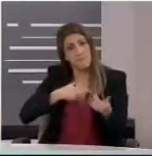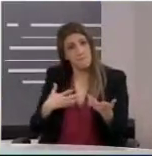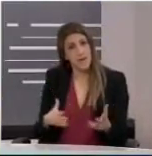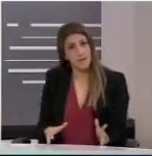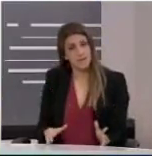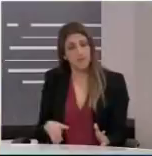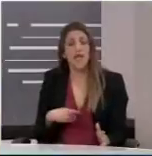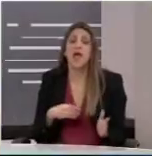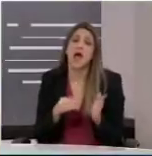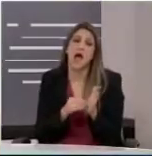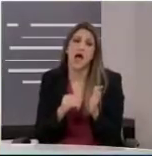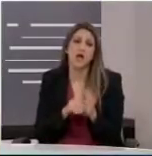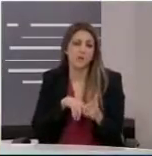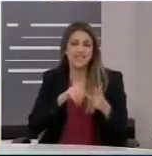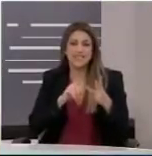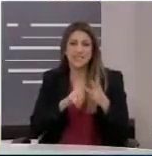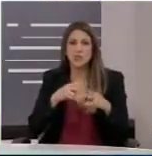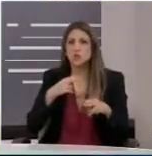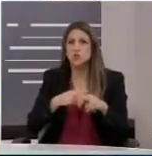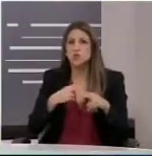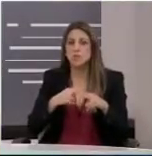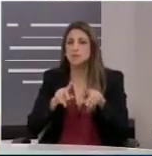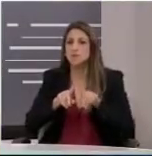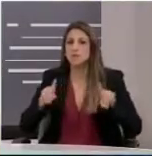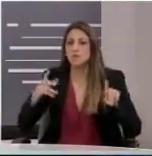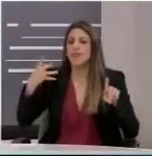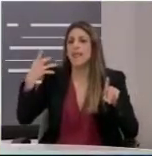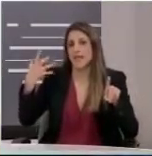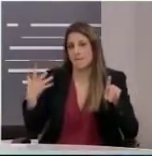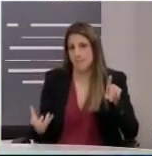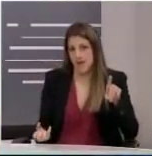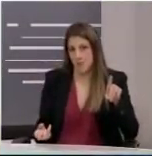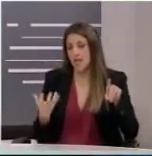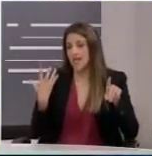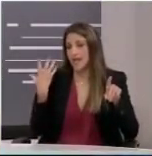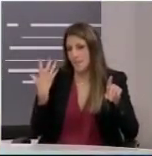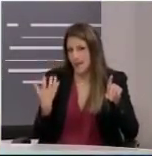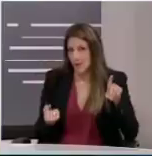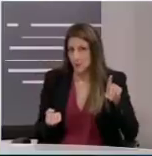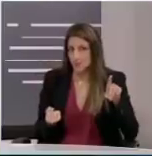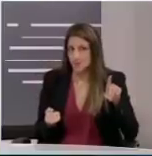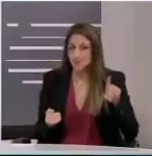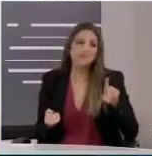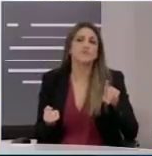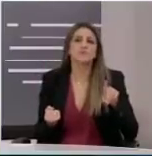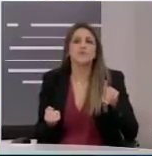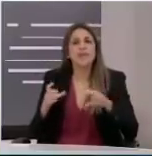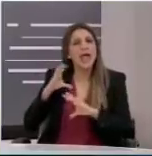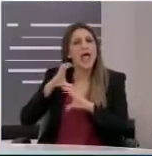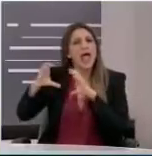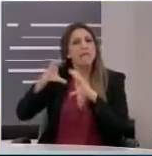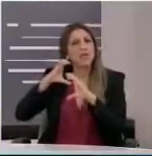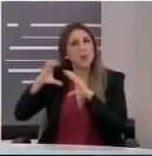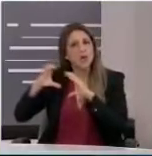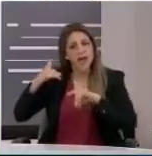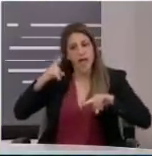το γεγονός ότι υπάρχουν με έναν δύσκολο γείτονα διάβλη επικοινωνίας